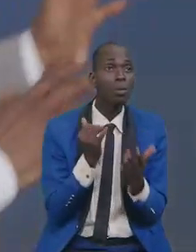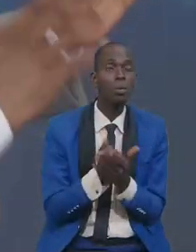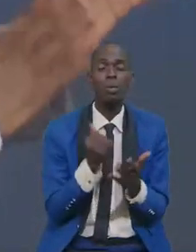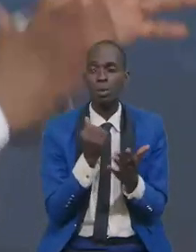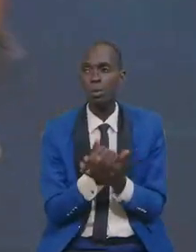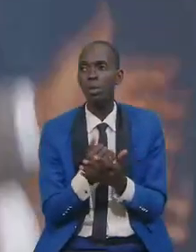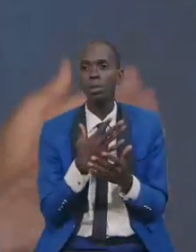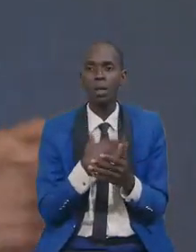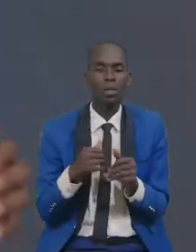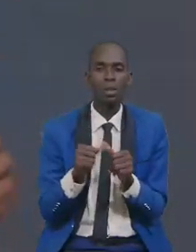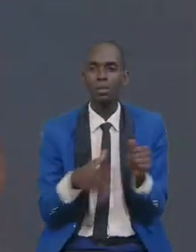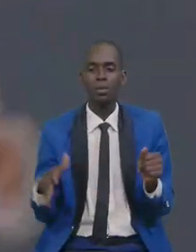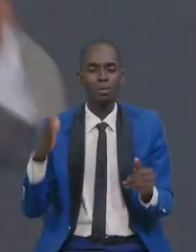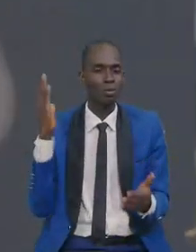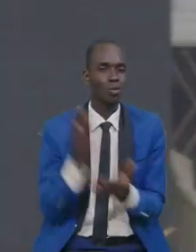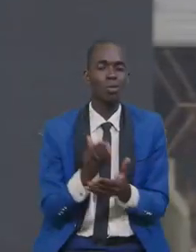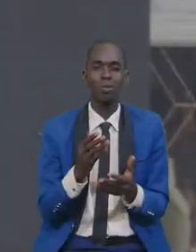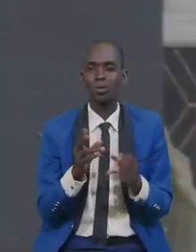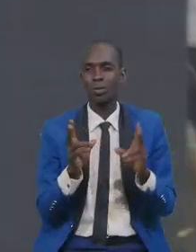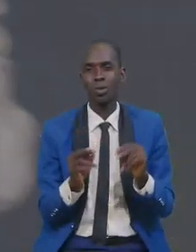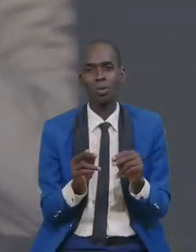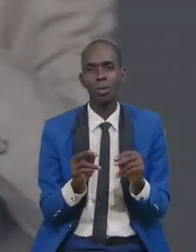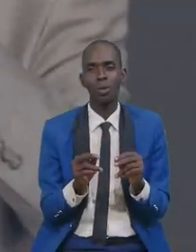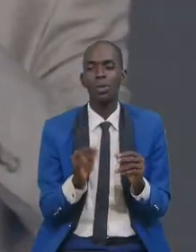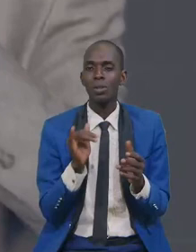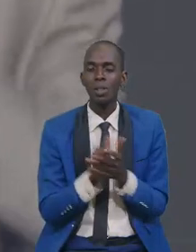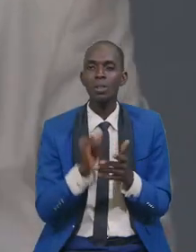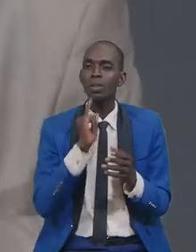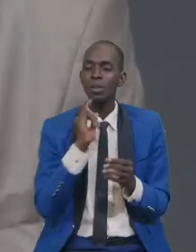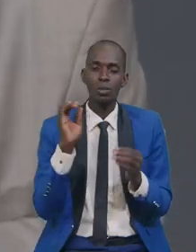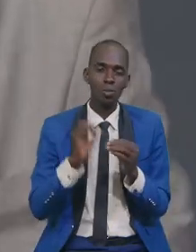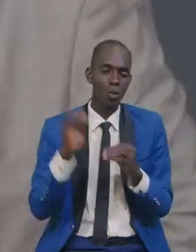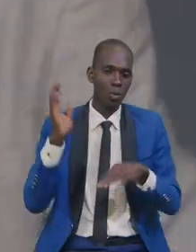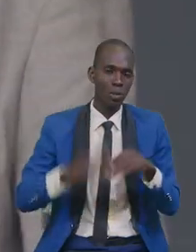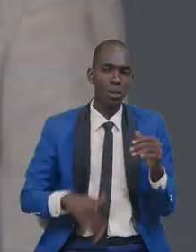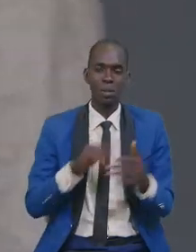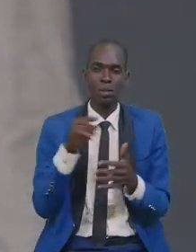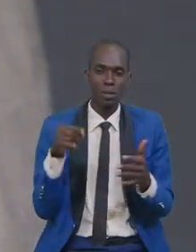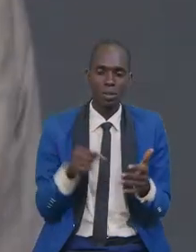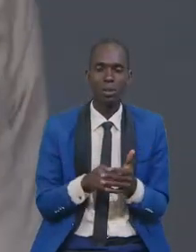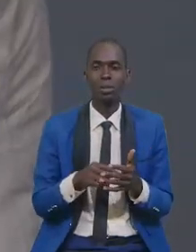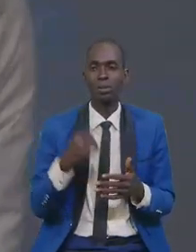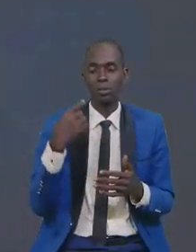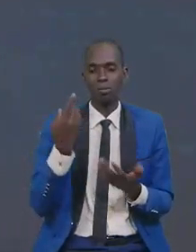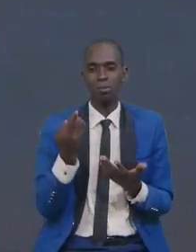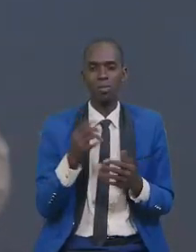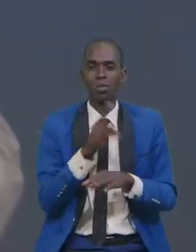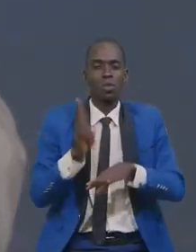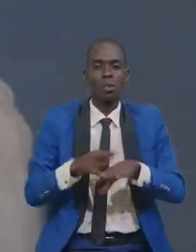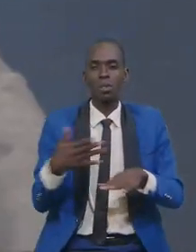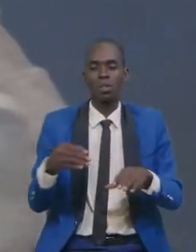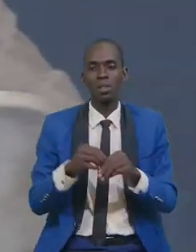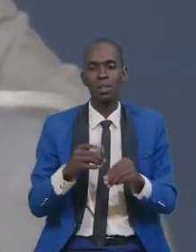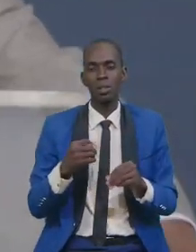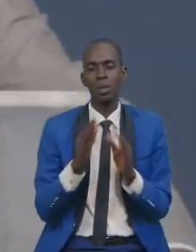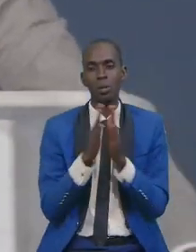je dis au nom de Jésus, tout le monde s'arrête. Allons au-delà de la superficialité dans nos